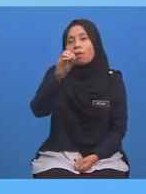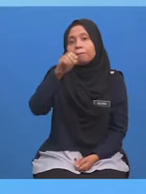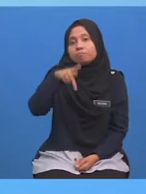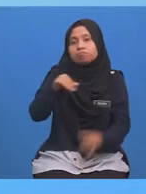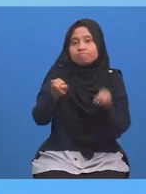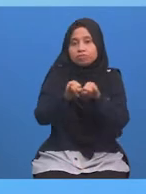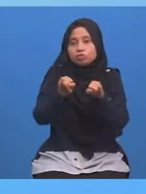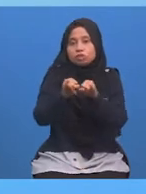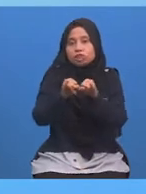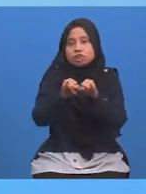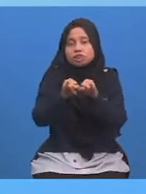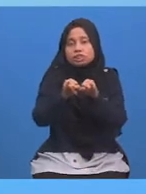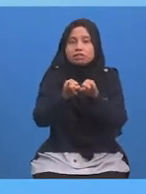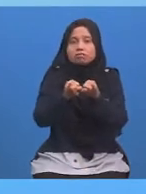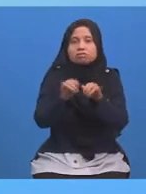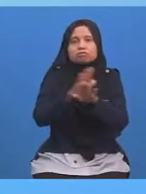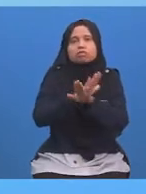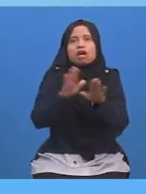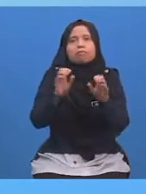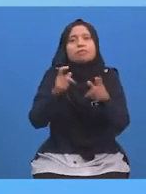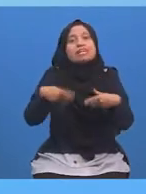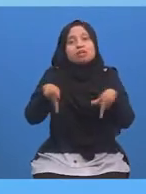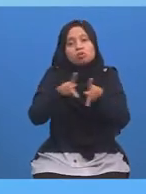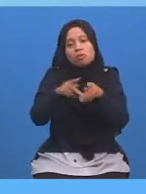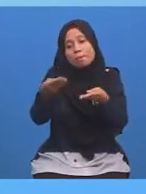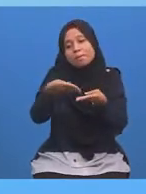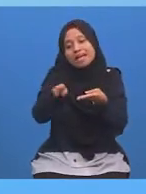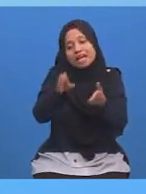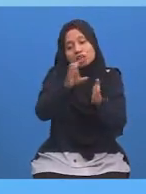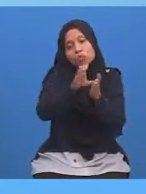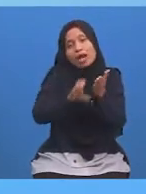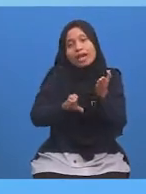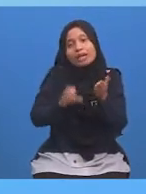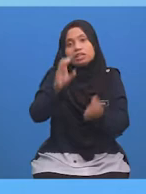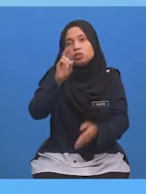Koperasi juga dikecualikan daripada membayar cukai.